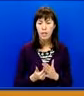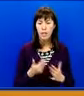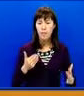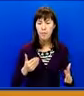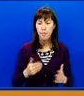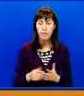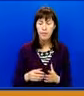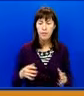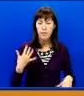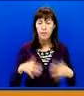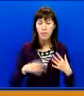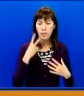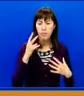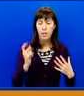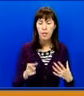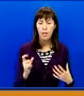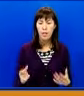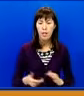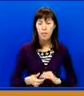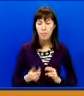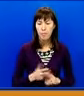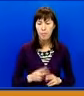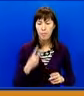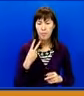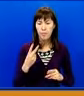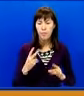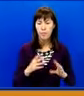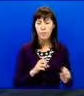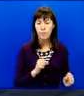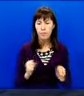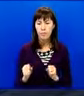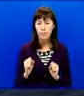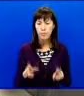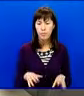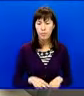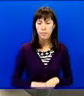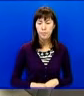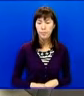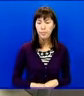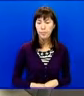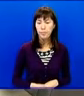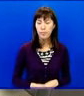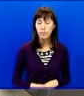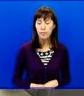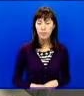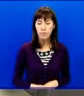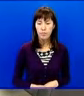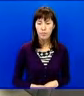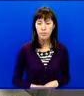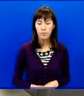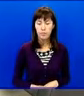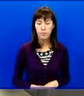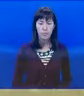происходят из-за халатности самих жильцов, призвав при этом соблюдать меры предосторожности. Анна Шолгина, Али Малик, Бахт Байларов,